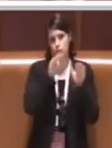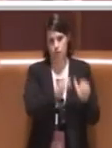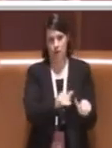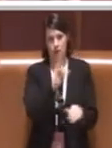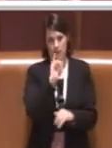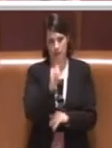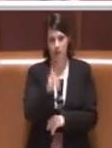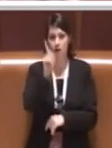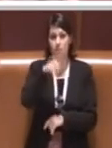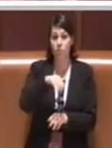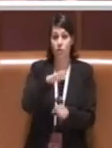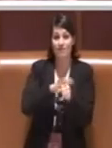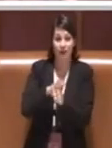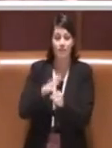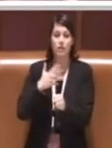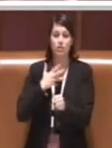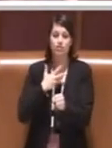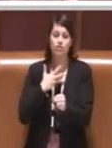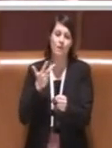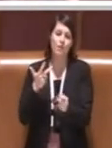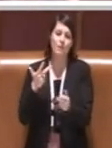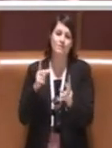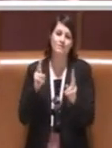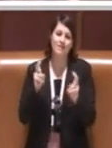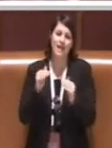che sono in fragilità sociale,